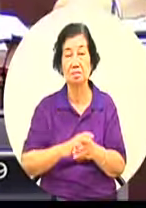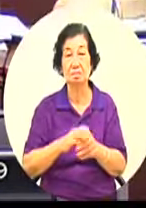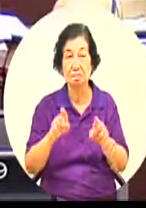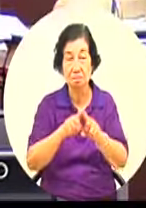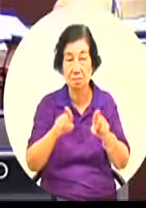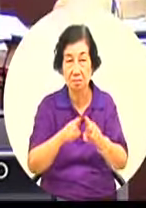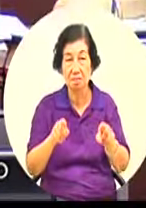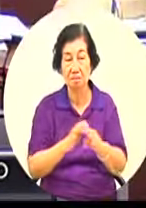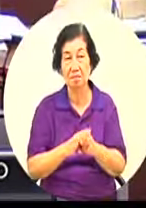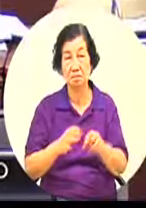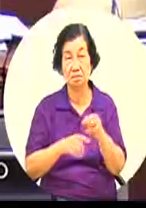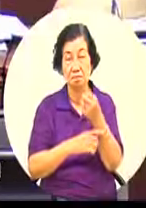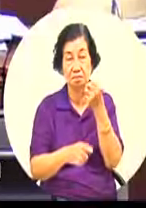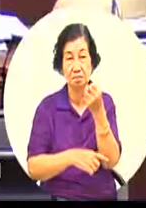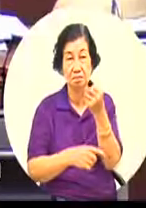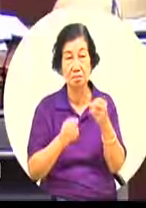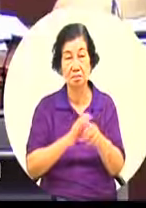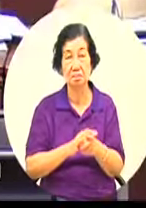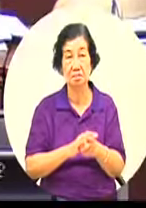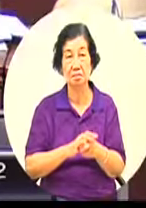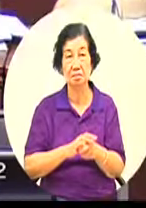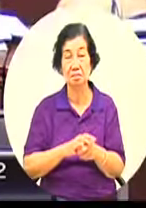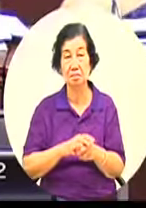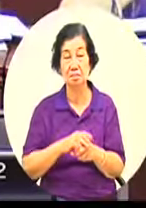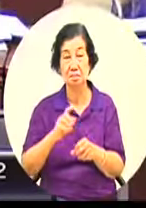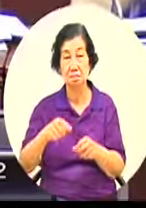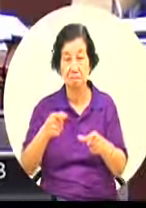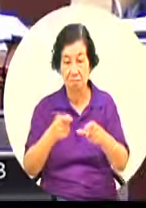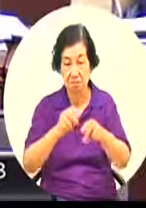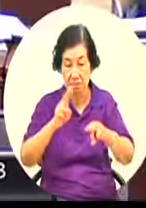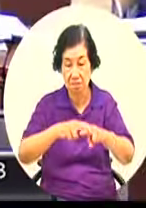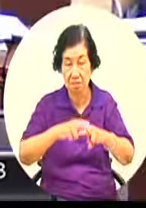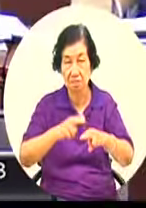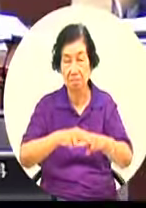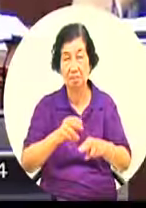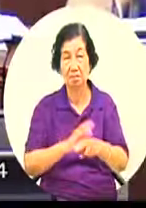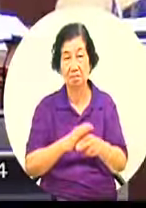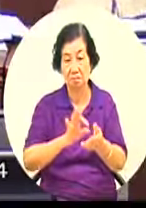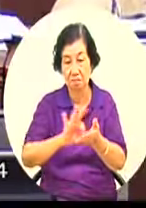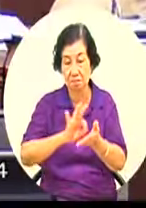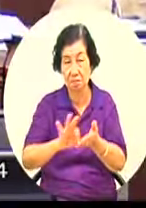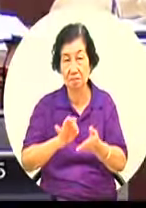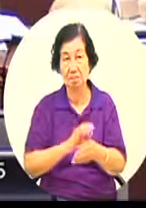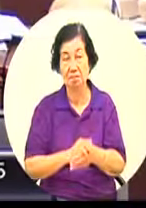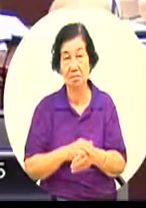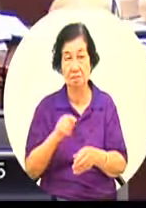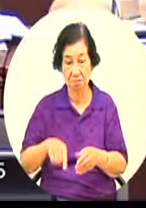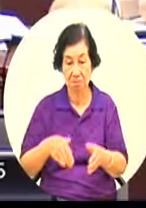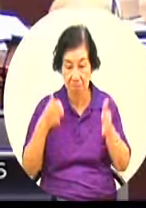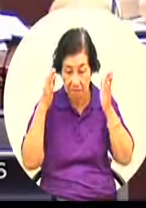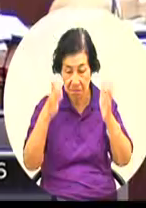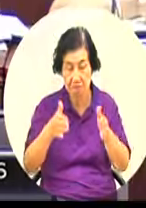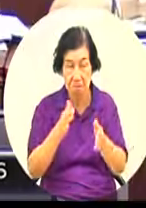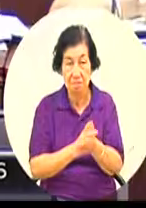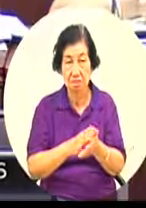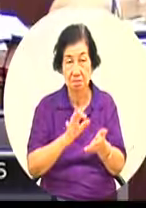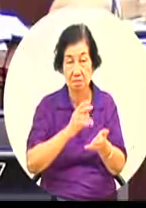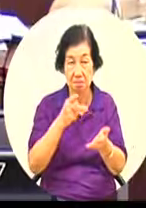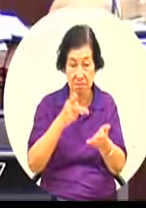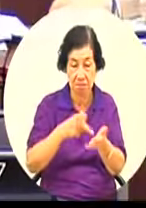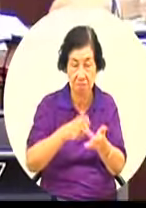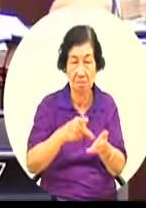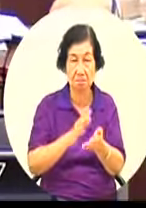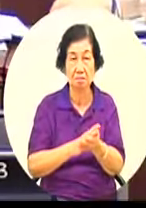将来的规划里头就变成一个共购的系统？ 是， 是一个好的方向哦。 是。 那我们的租金是按照公告地价的